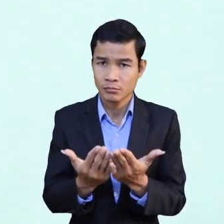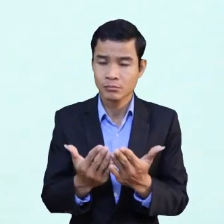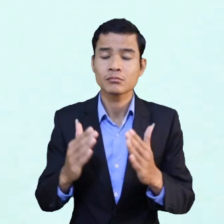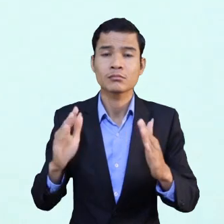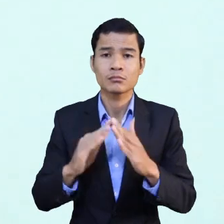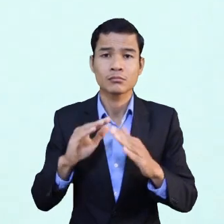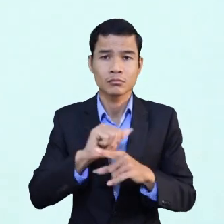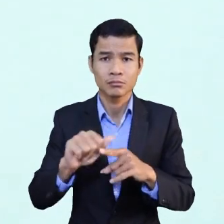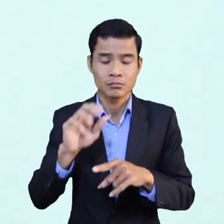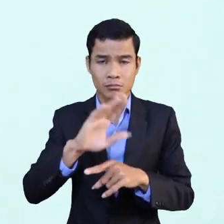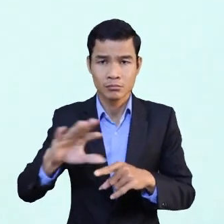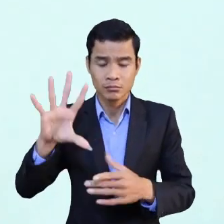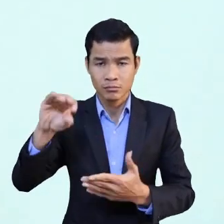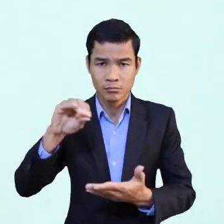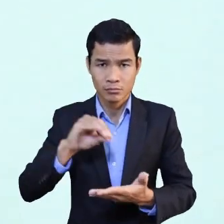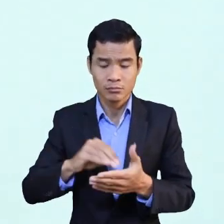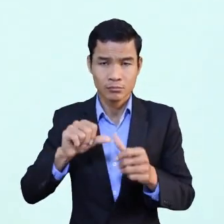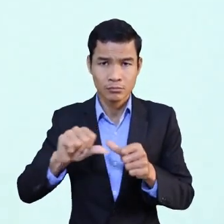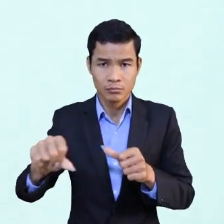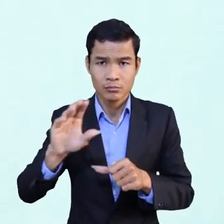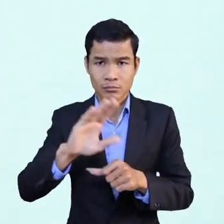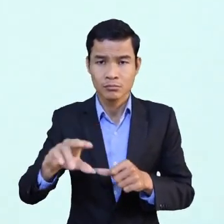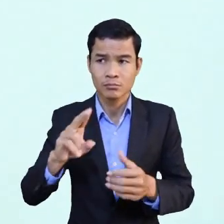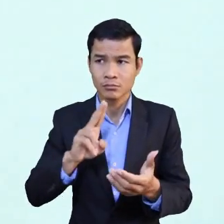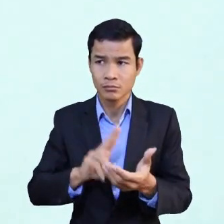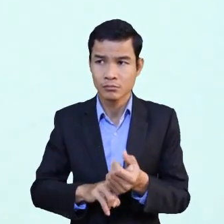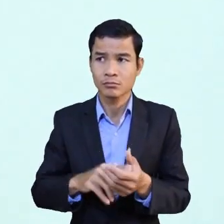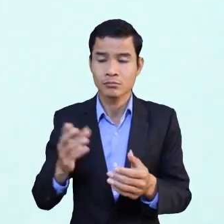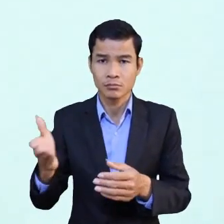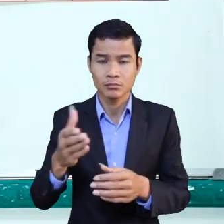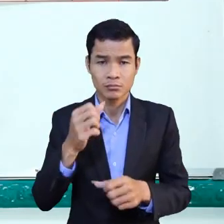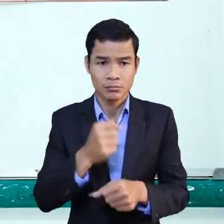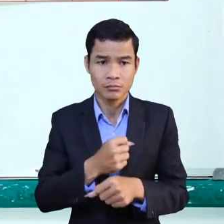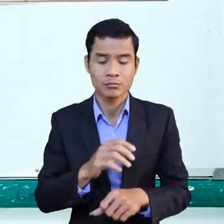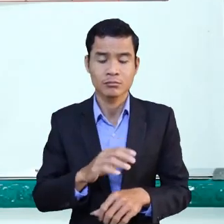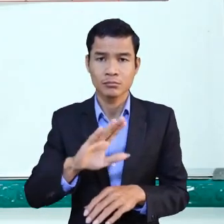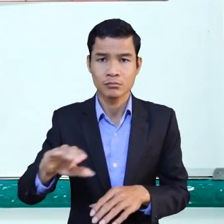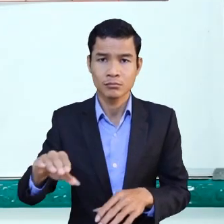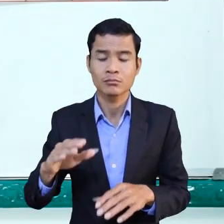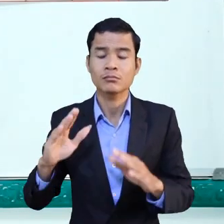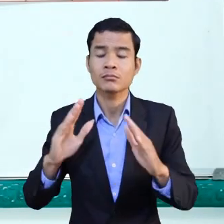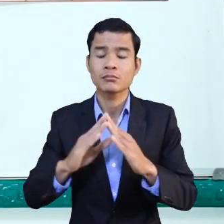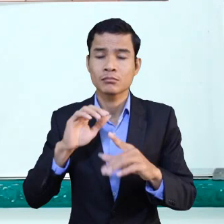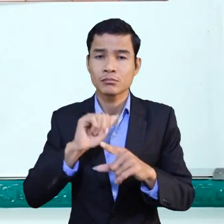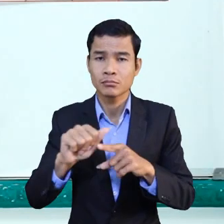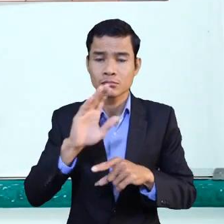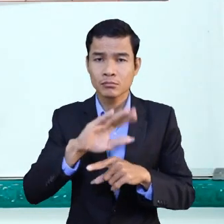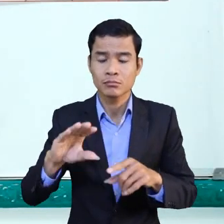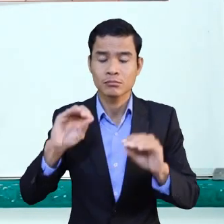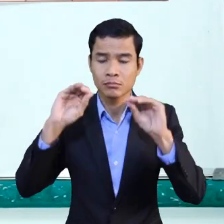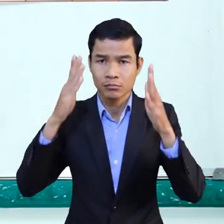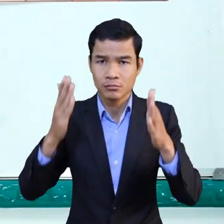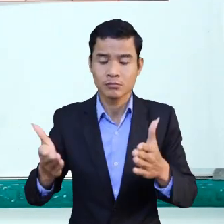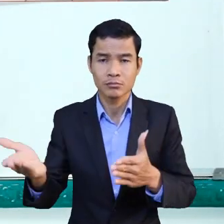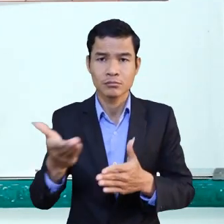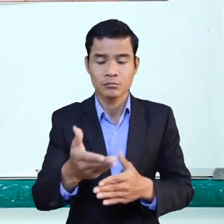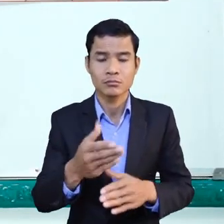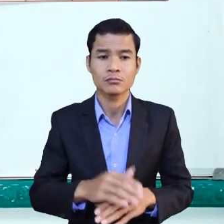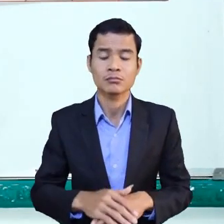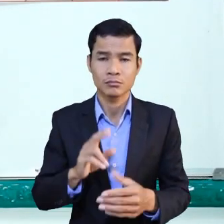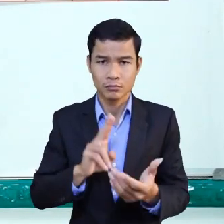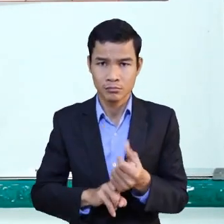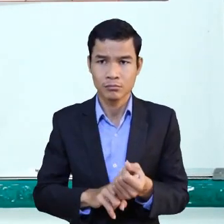ងដើម្បីត្រៀមខ្លួនចម្លងកិច្ចការផ្ទះយកទៅធ្វើណាចាកូនលើកសិភៅកិច្ចការផ្ទះឡើងកូនអ្នកគ្រូទុកពេលជូនកូ